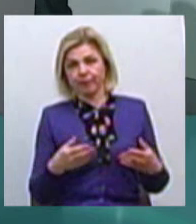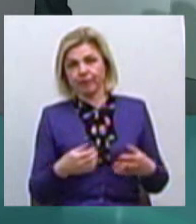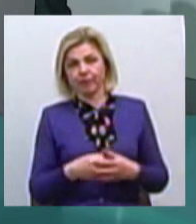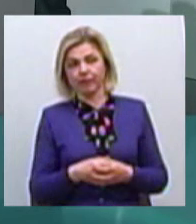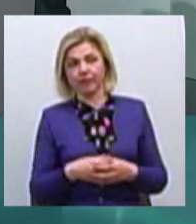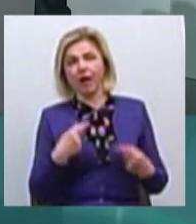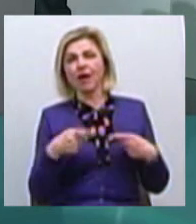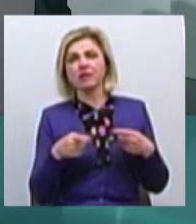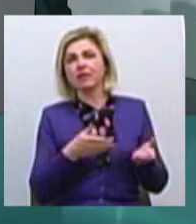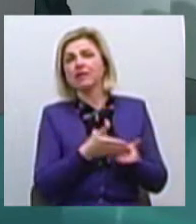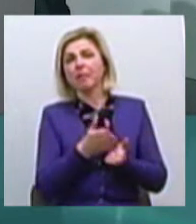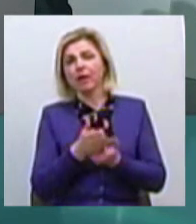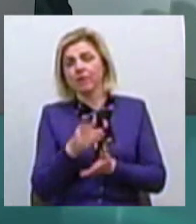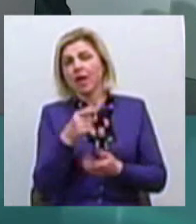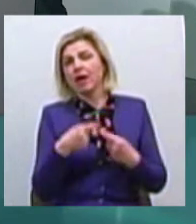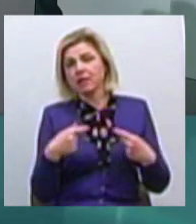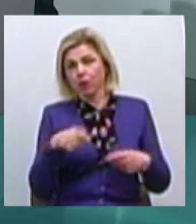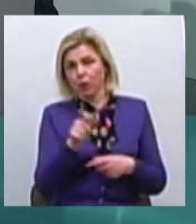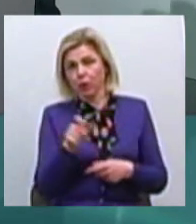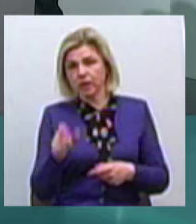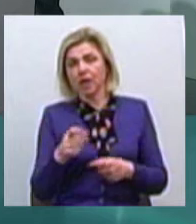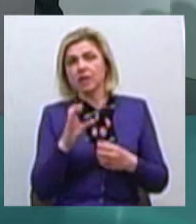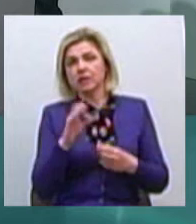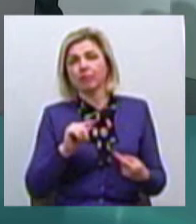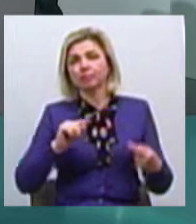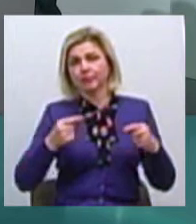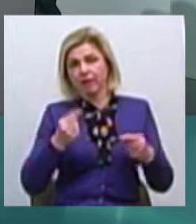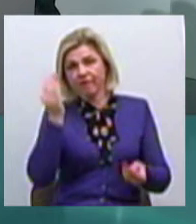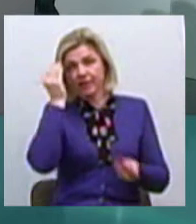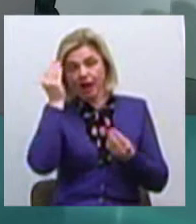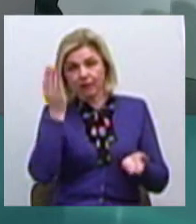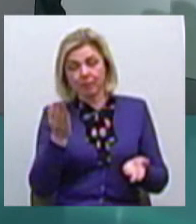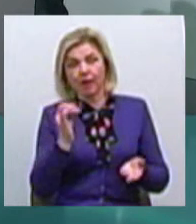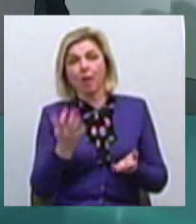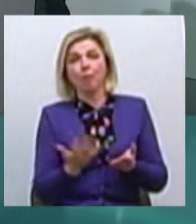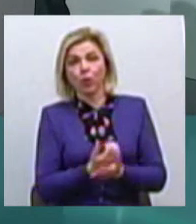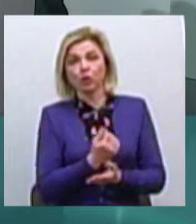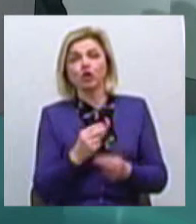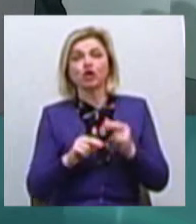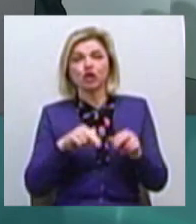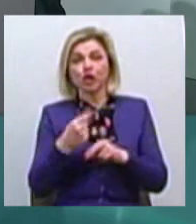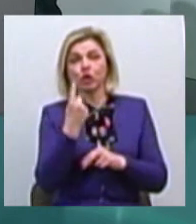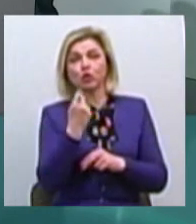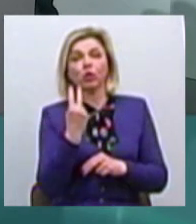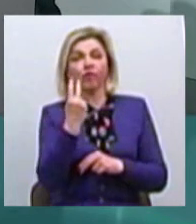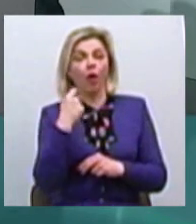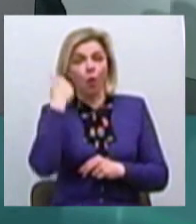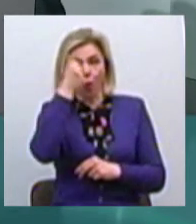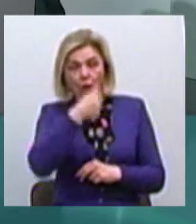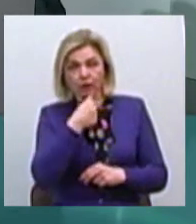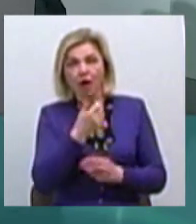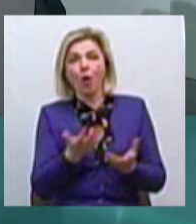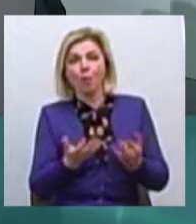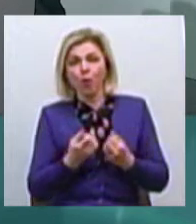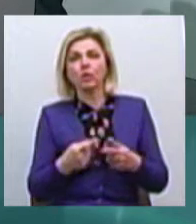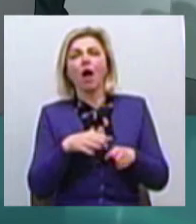разнородные течения, разнородных людей, зачастую с диаметрально противоположными взглядами. И мы получаем через 102 года, мы получаем абсолютно такую